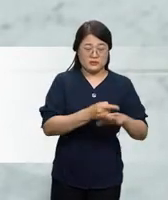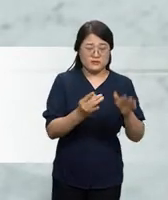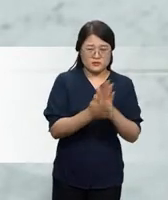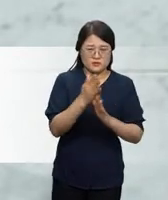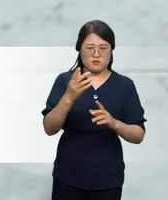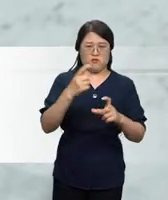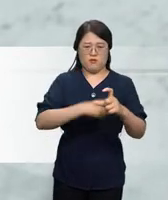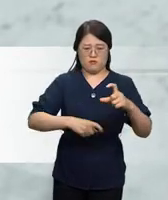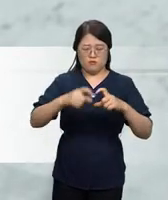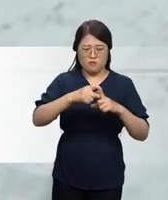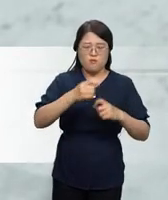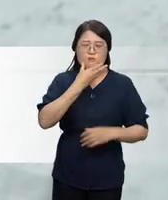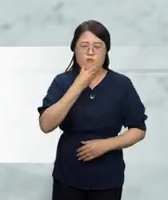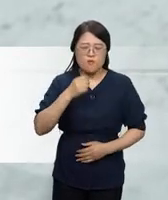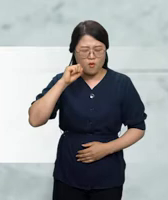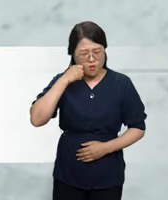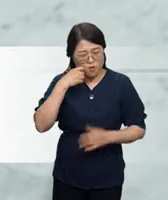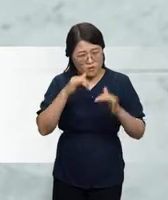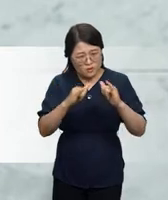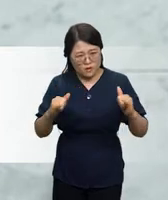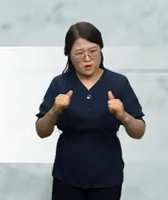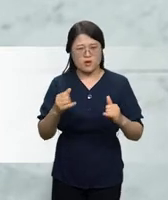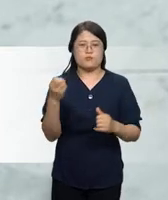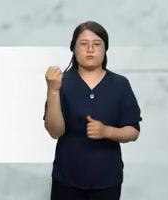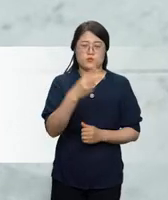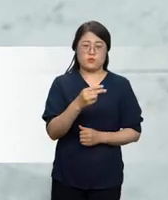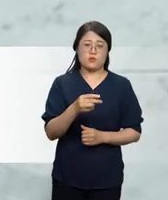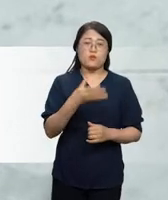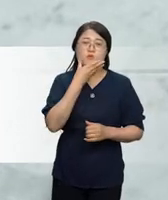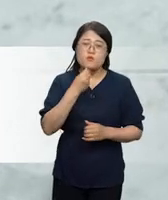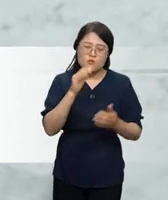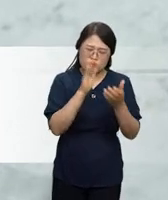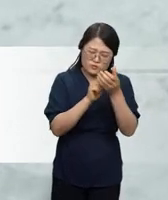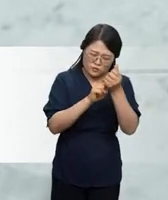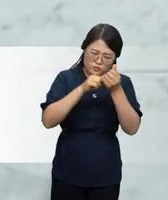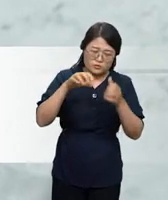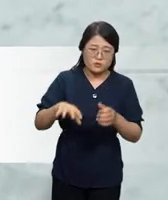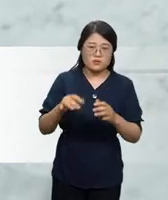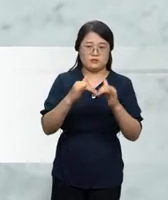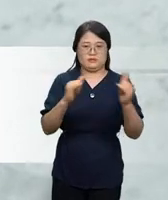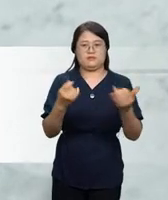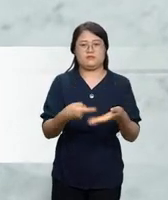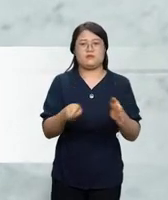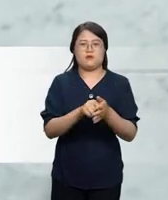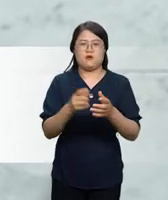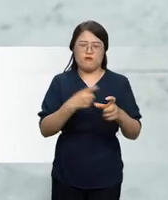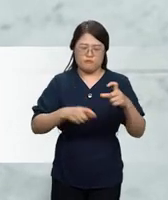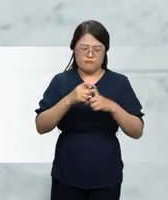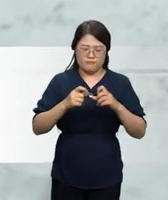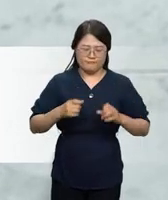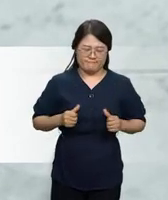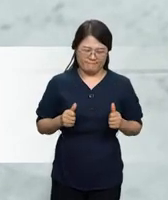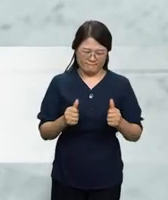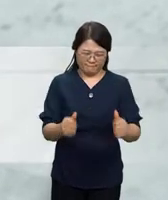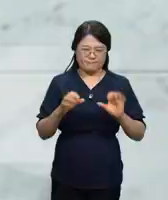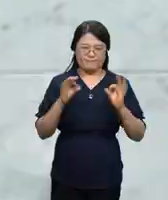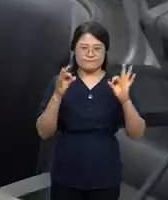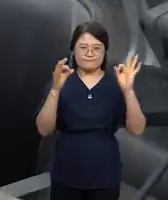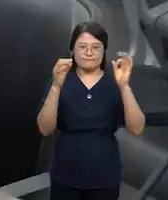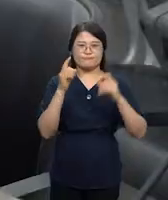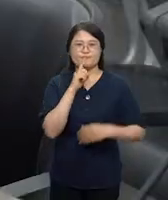이 복지에 어려우신 분들을 위해서 그 사각지대 해소를 위해서 열심히 더 일하는 지자체가 되도록